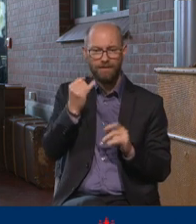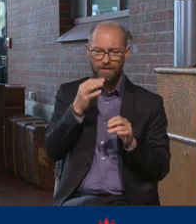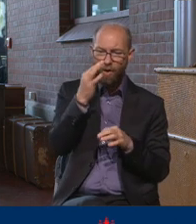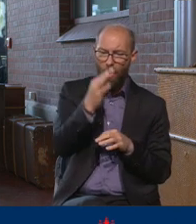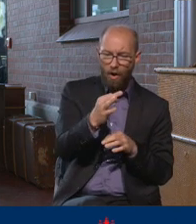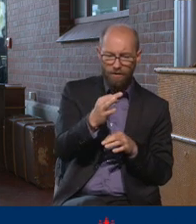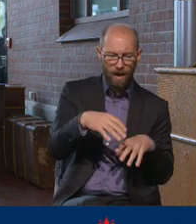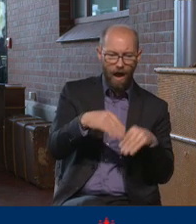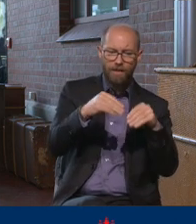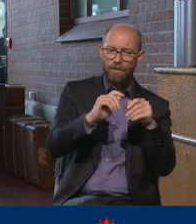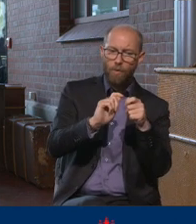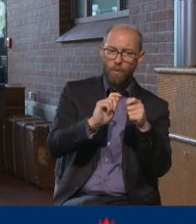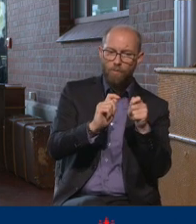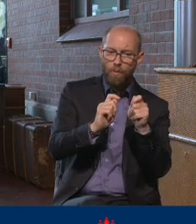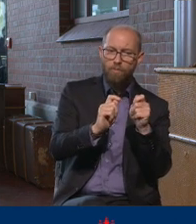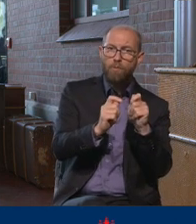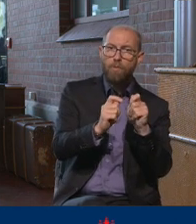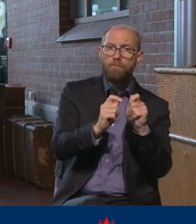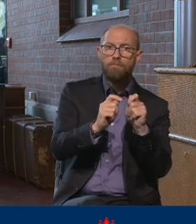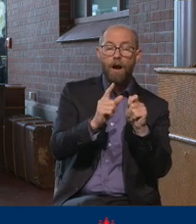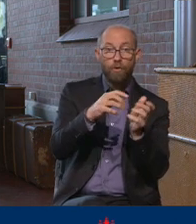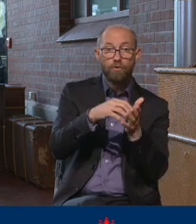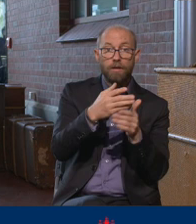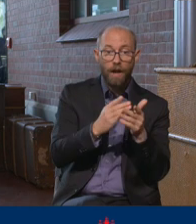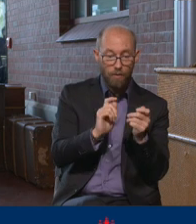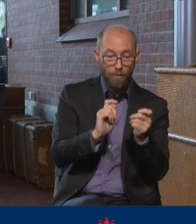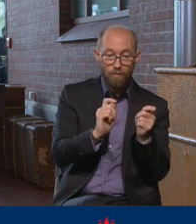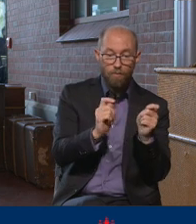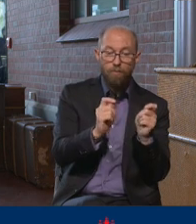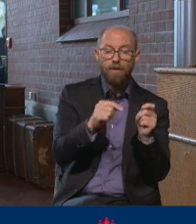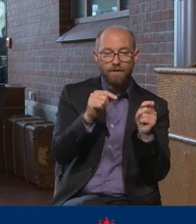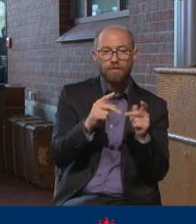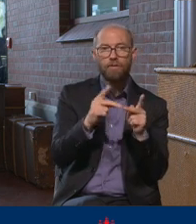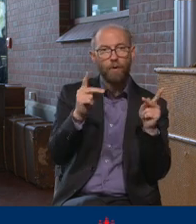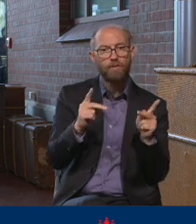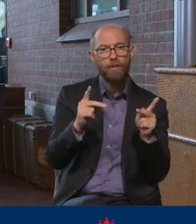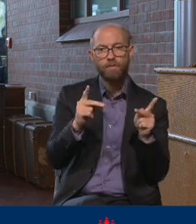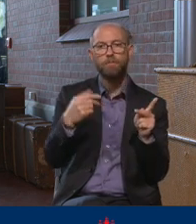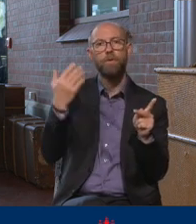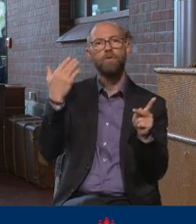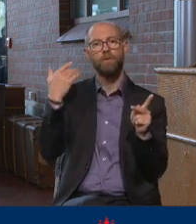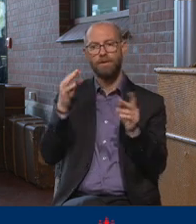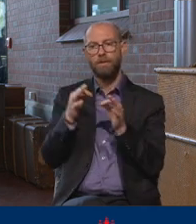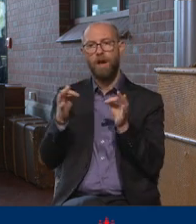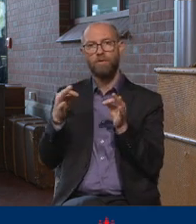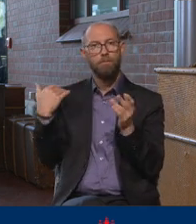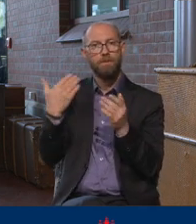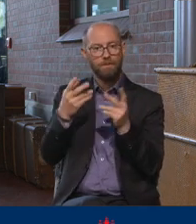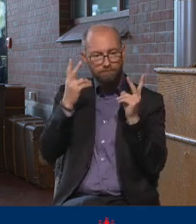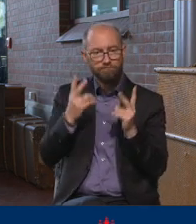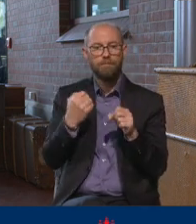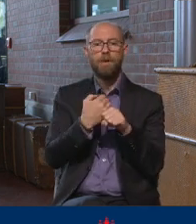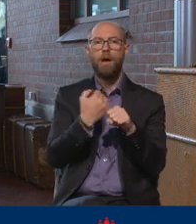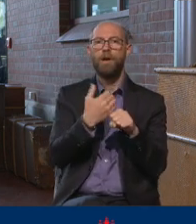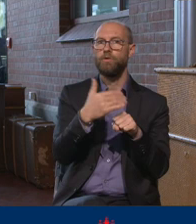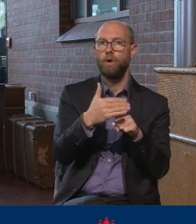stadtteil das finde ich das ist genau das was wir konzeptionell bisher nicht in den master bearbeitet haben wir waren ja